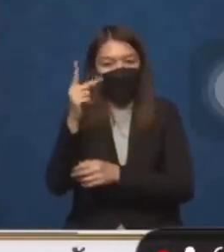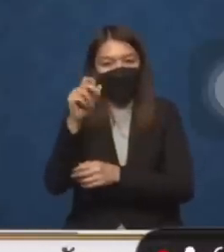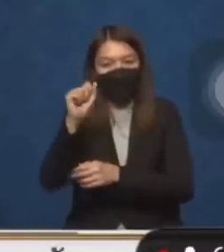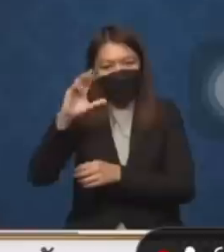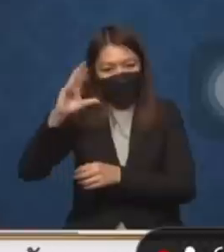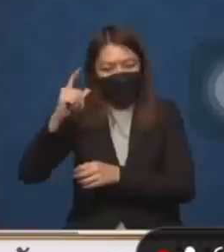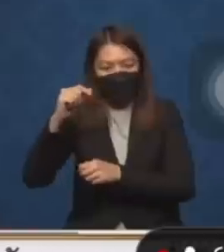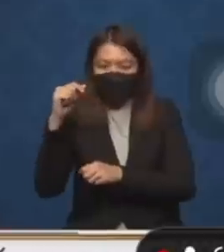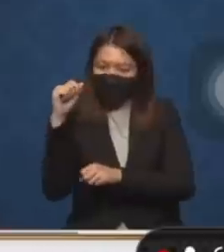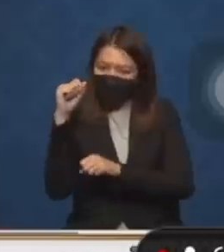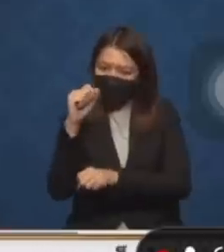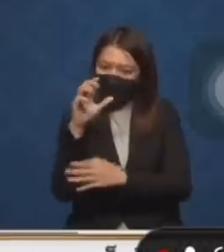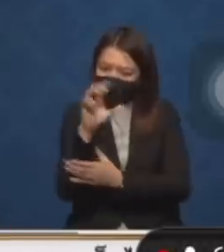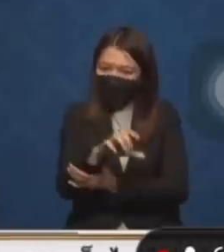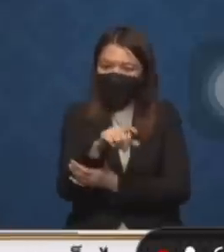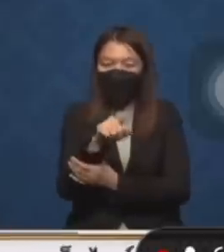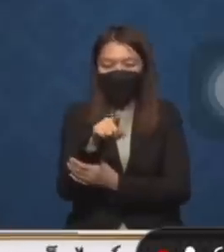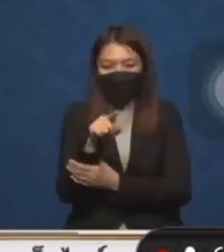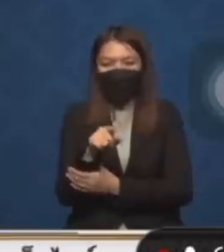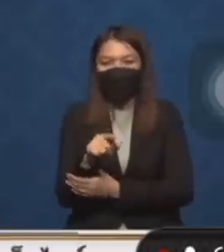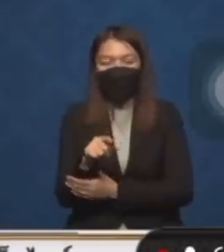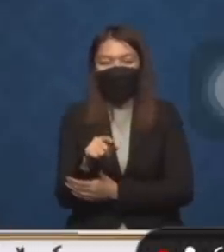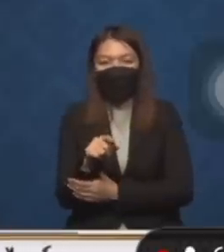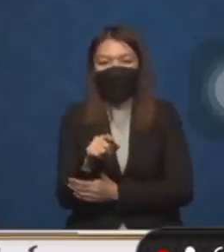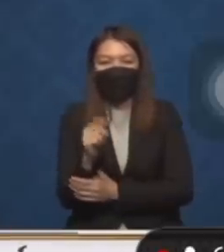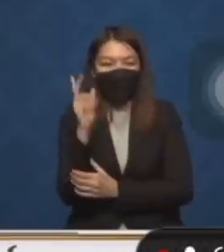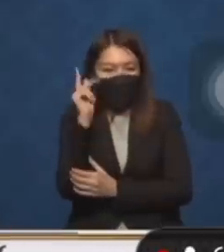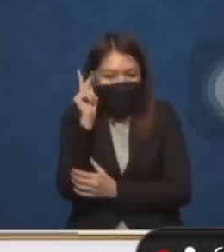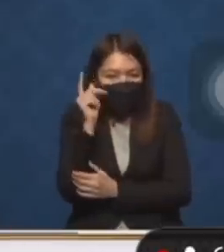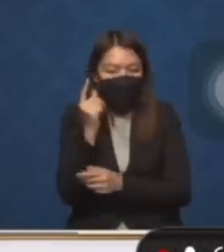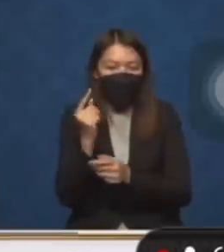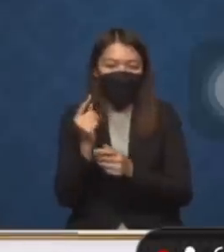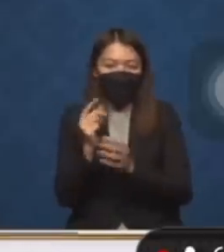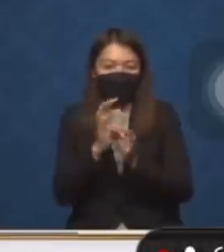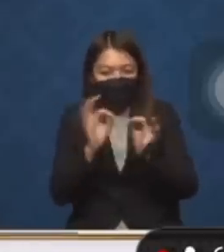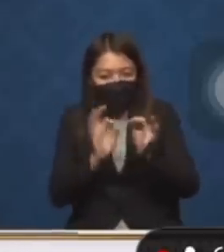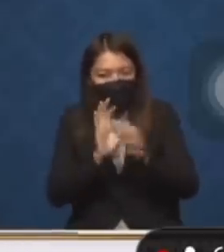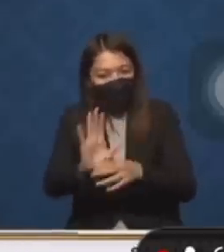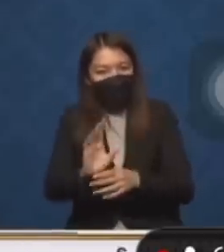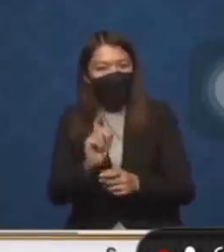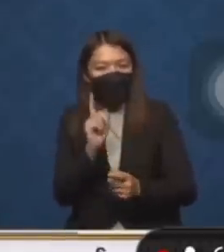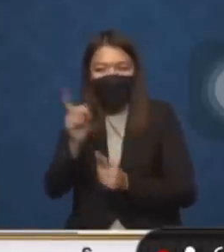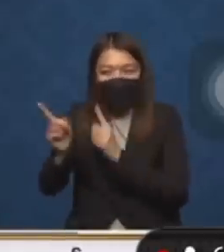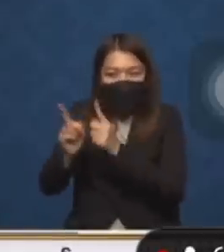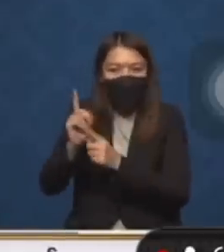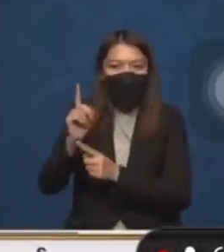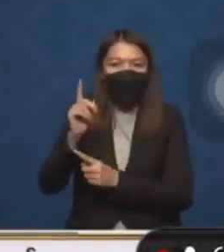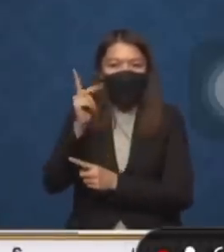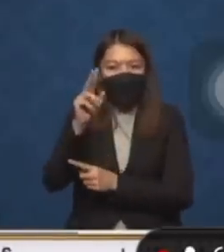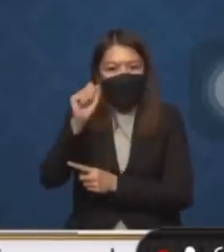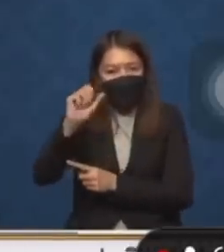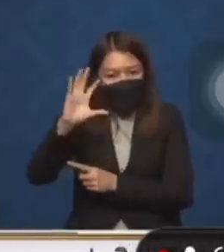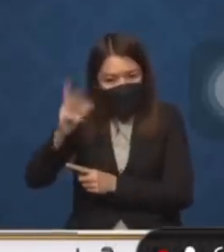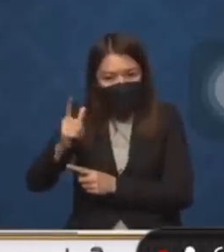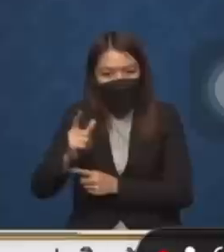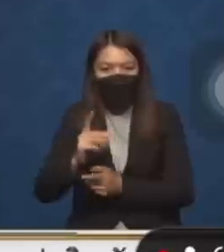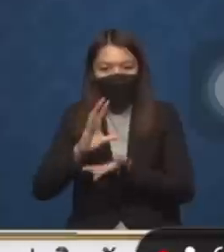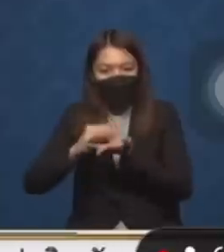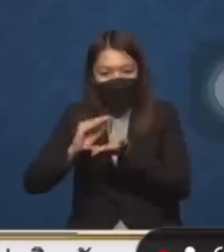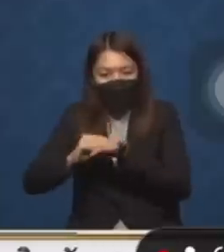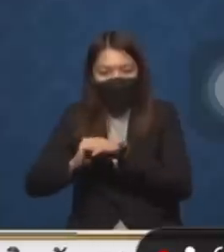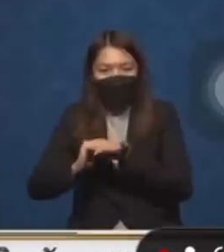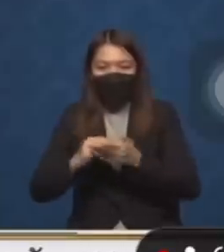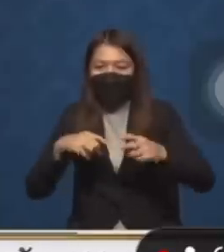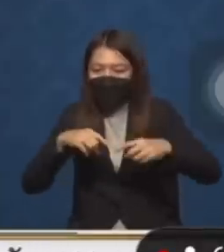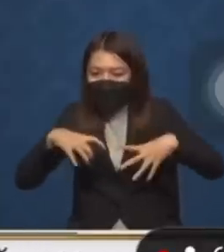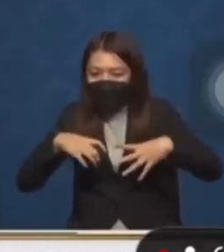และ 103 ทั 2557ที่จำกัดการนำเสนอเือหาห้ามการวภาพวจาร์ขอสช.ห้ามนำเสนอข้อมูลที่กใหเกิความ